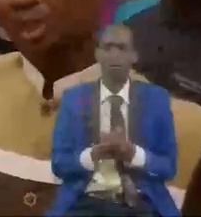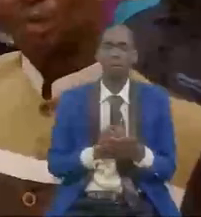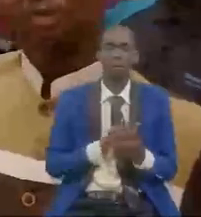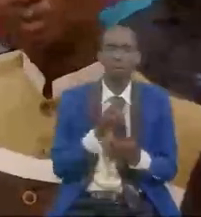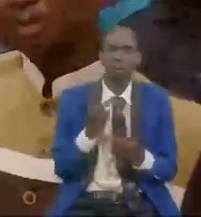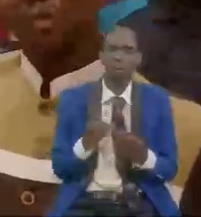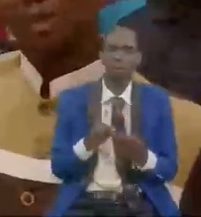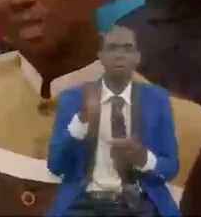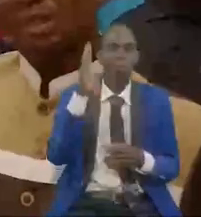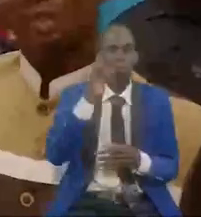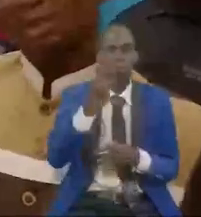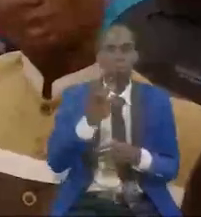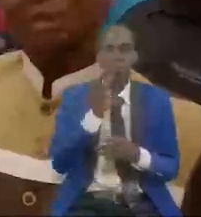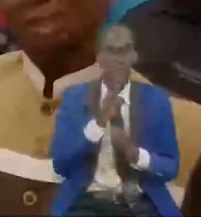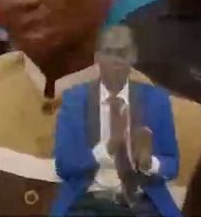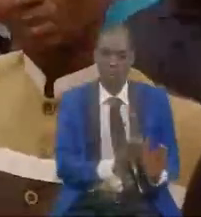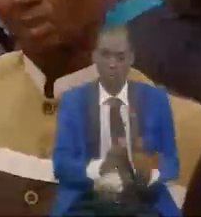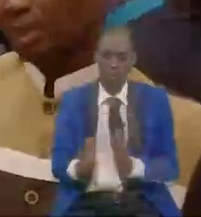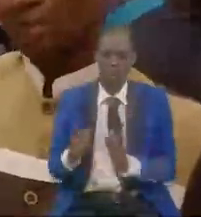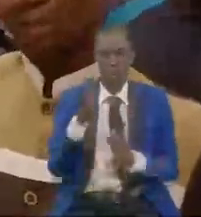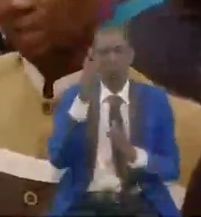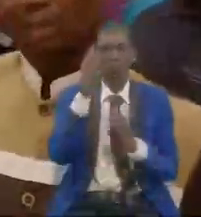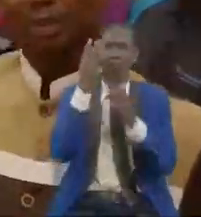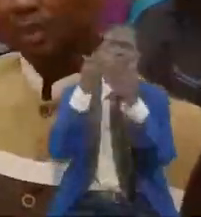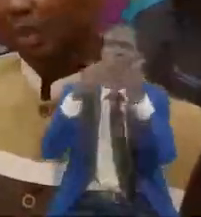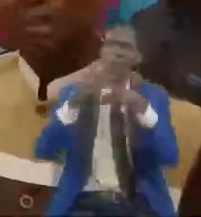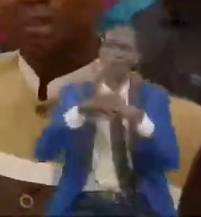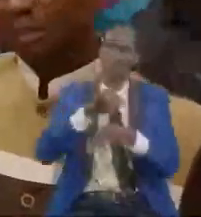Quand est-ce que vous allez vous préparer pour le ciel?